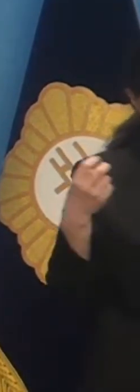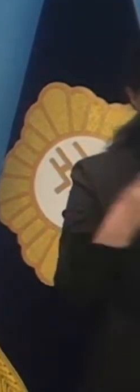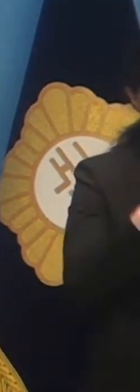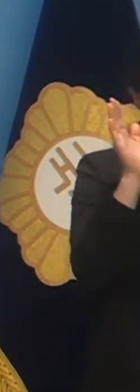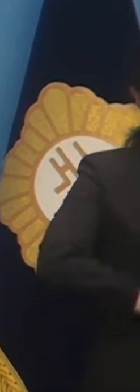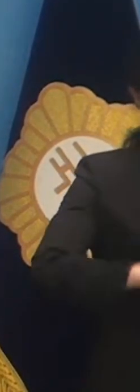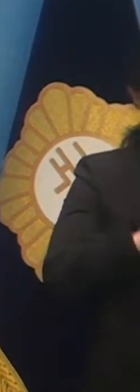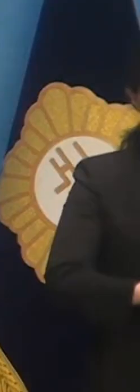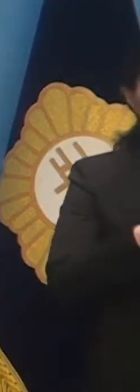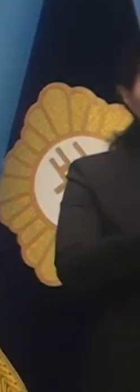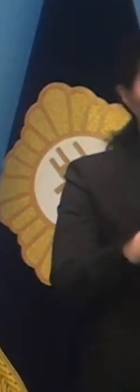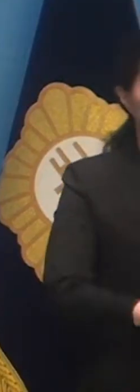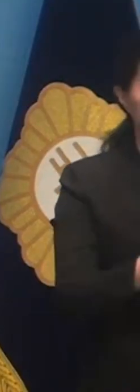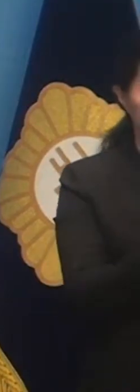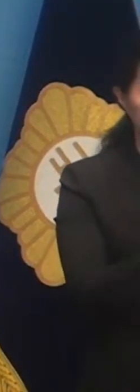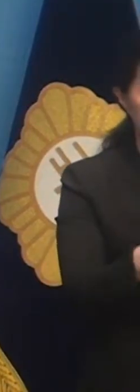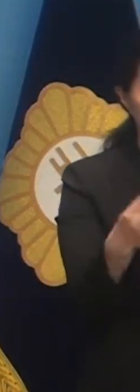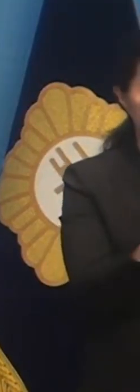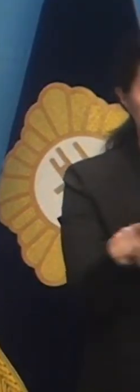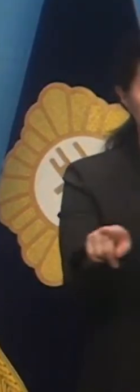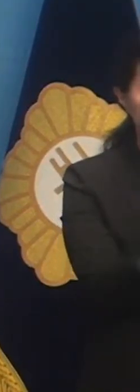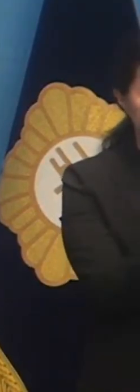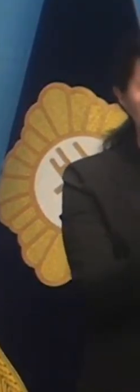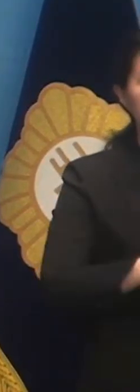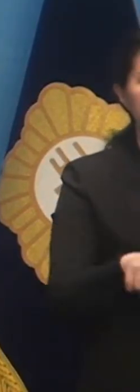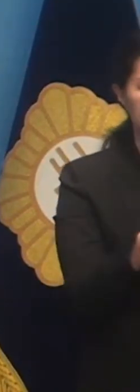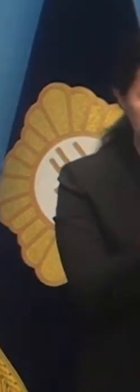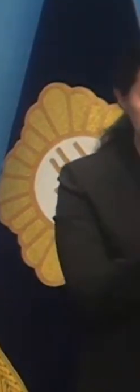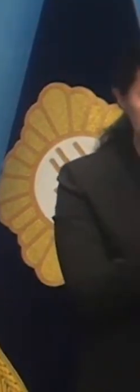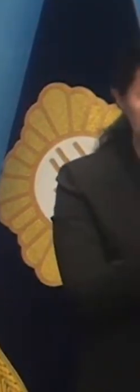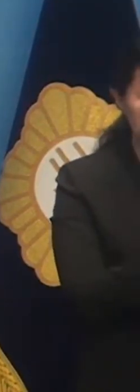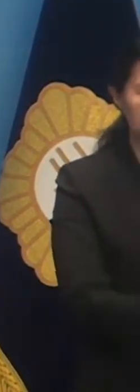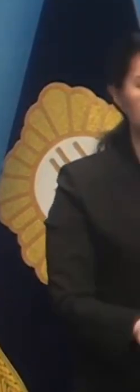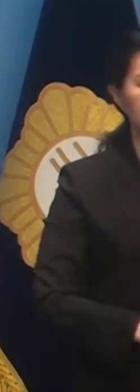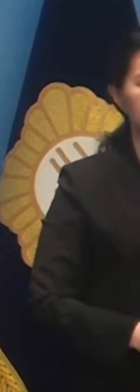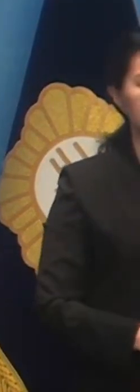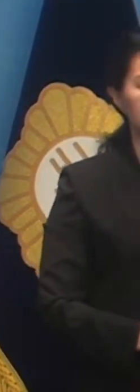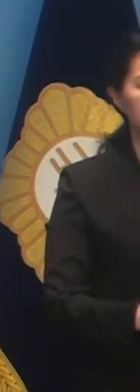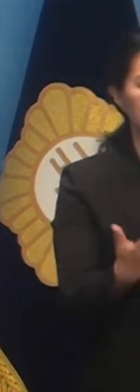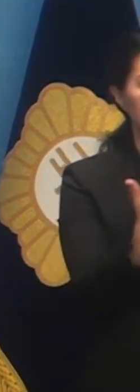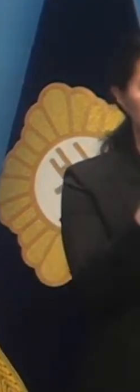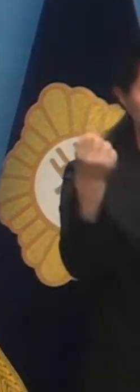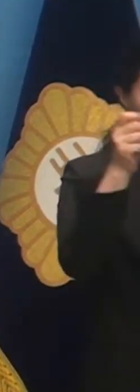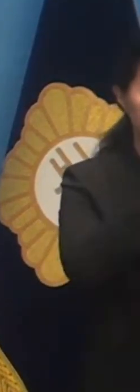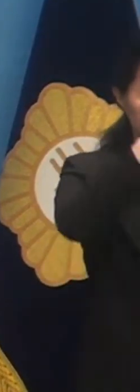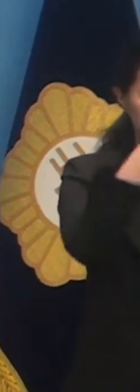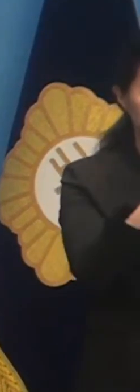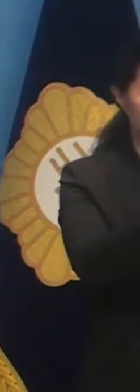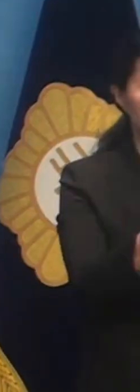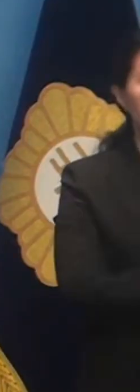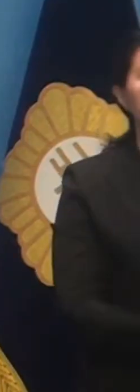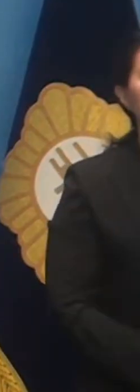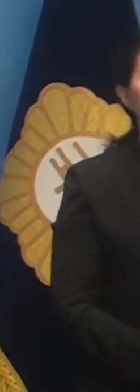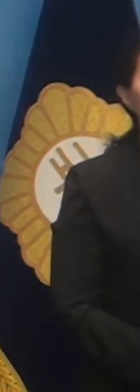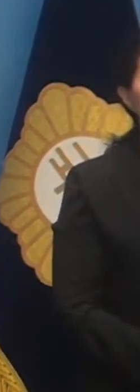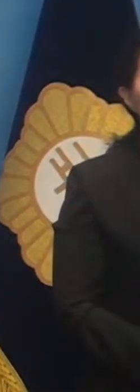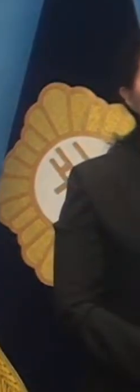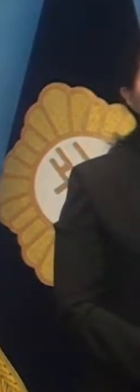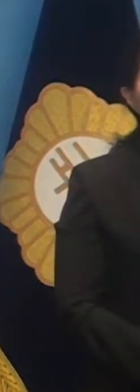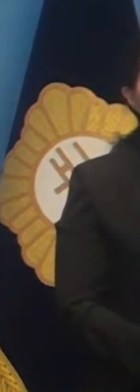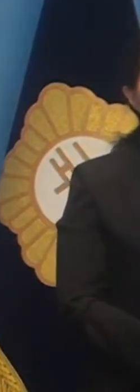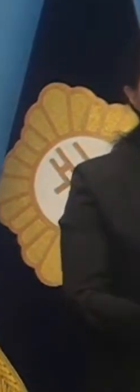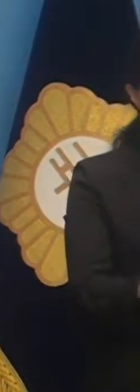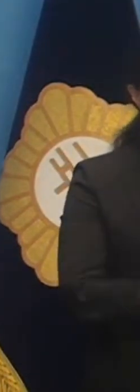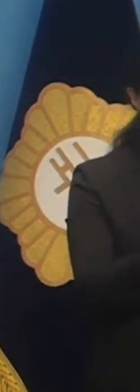형사사법 절차 수렴 및 사법 신뢰도를 제고하고자 공소청법 제정안을 발표했습니다. 그로부터